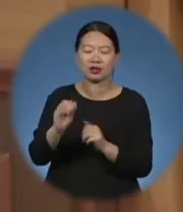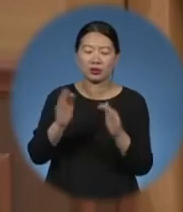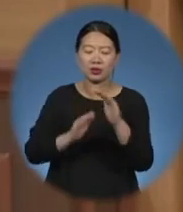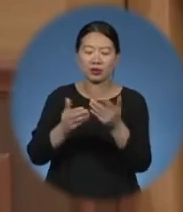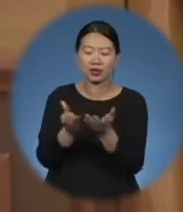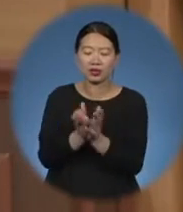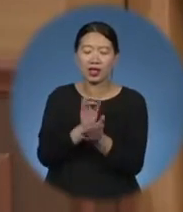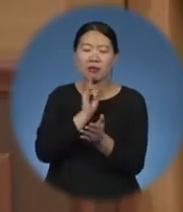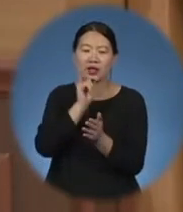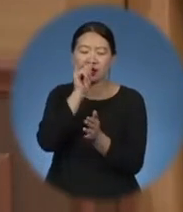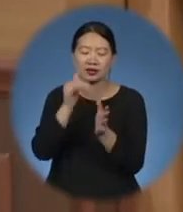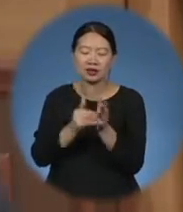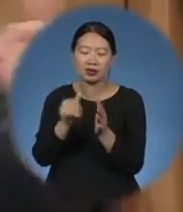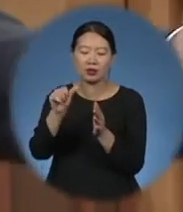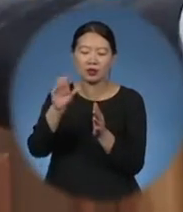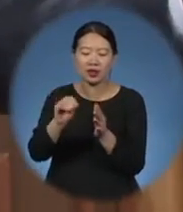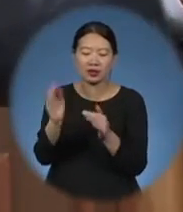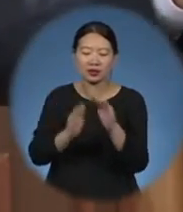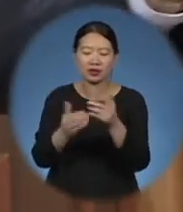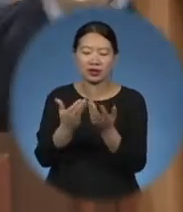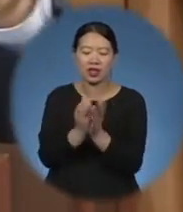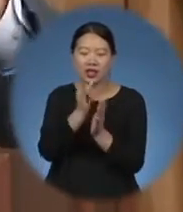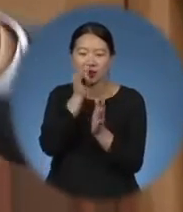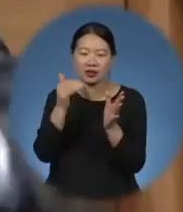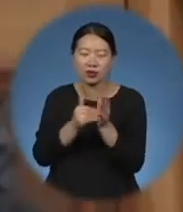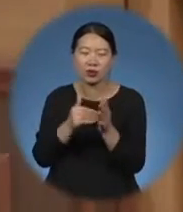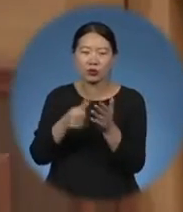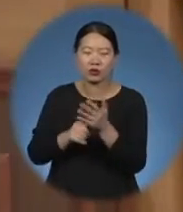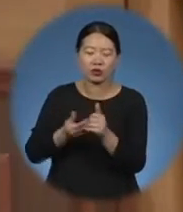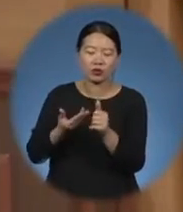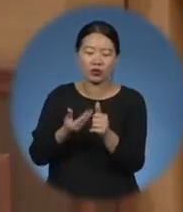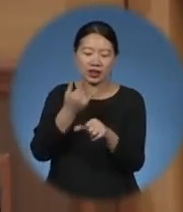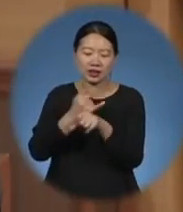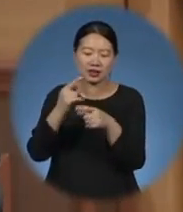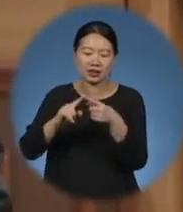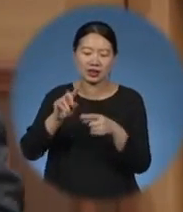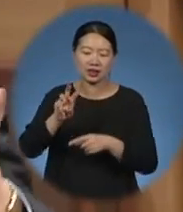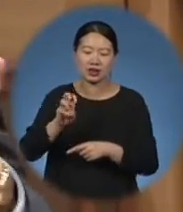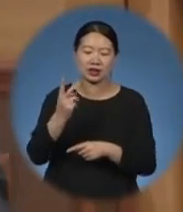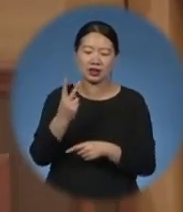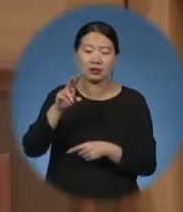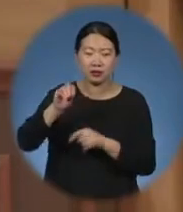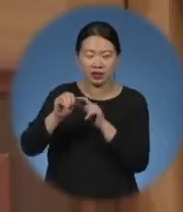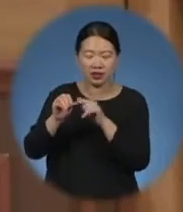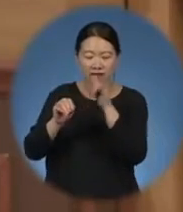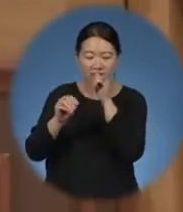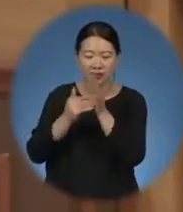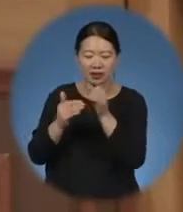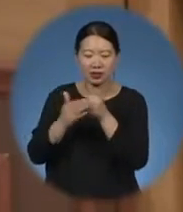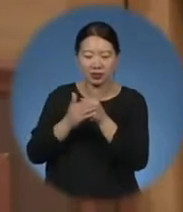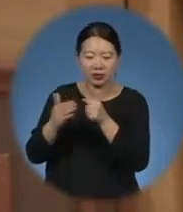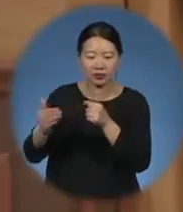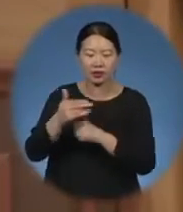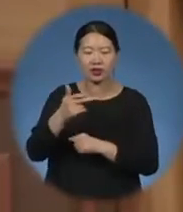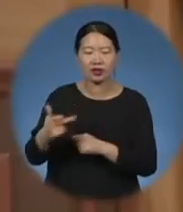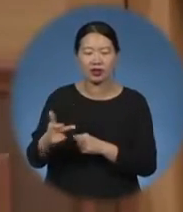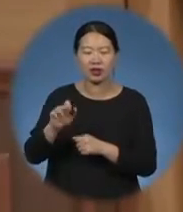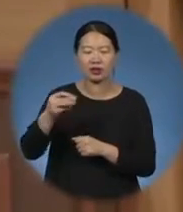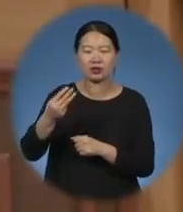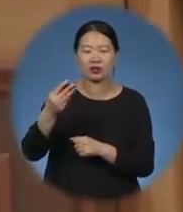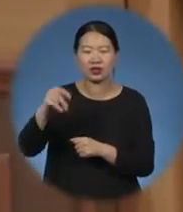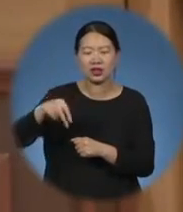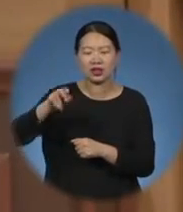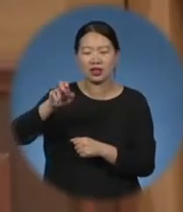말씀드렸는데 예. 5만 개 공공기관이 있고 예. 물건을 공급하는 중소기업은 32만 개가 있습니다만 예. 그 거대한 플랫폼이거든요. 그렇죠. 그